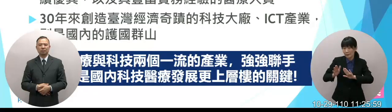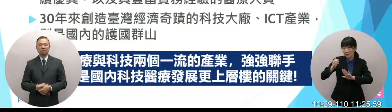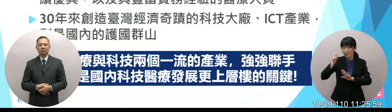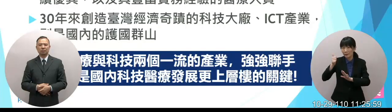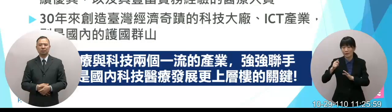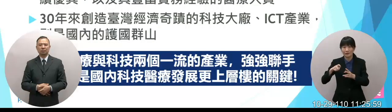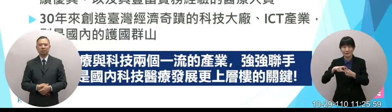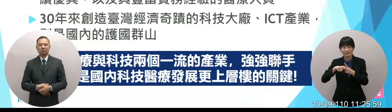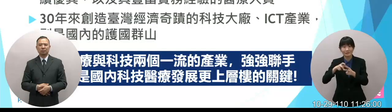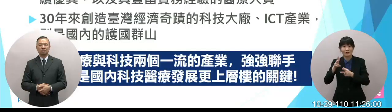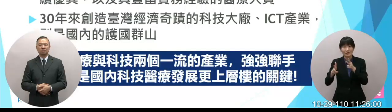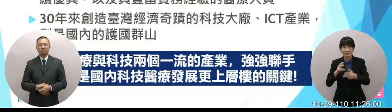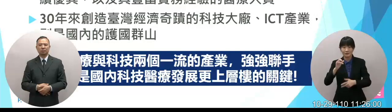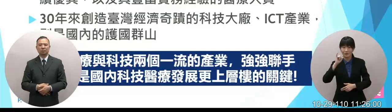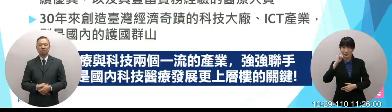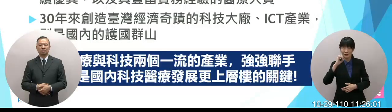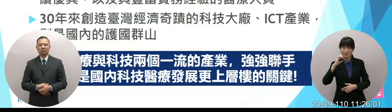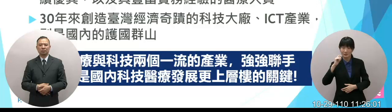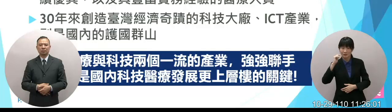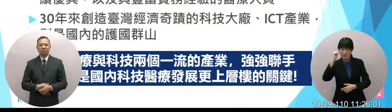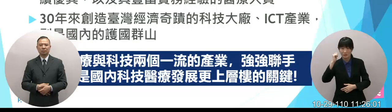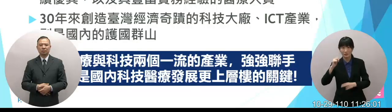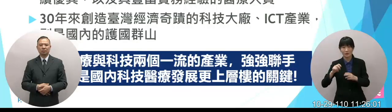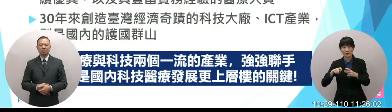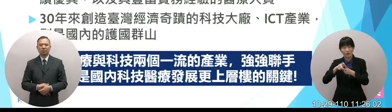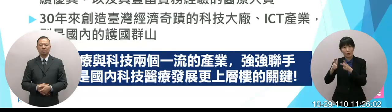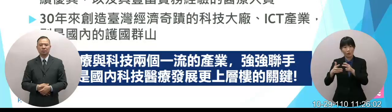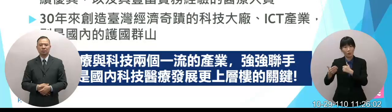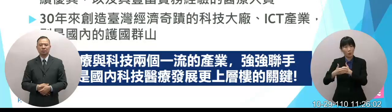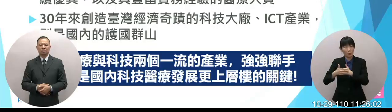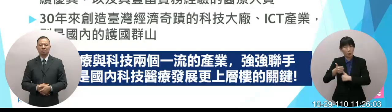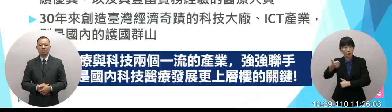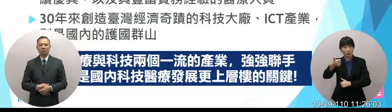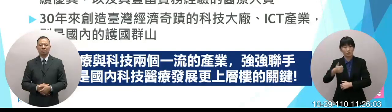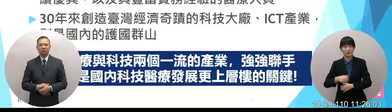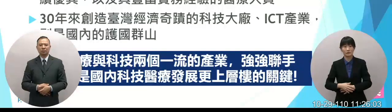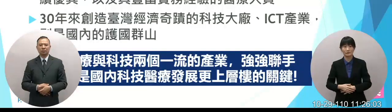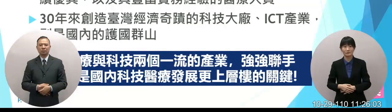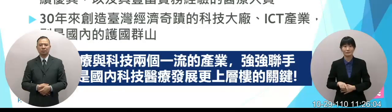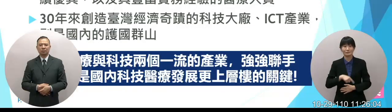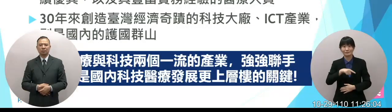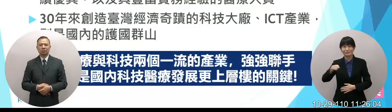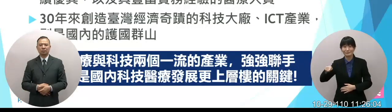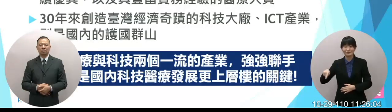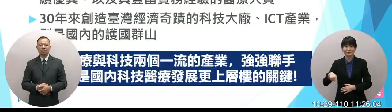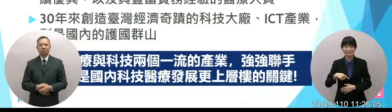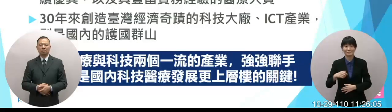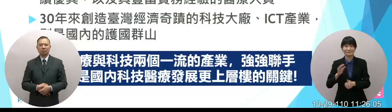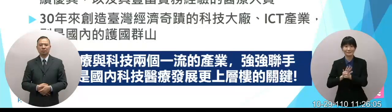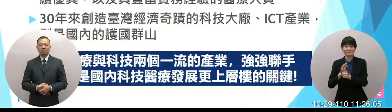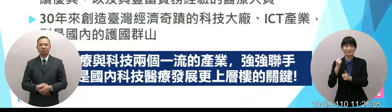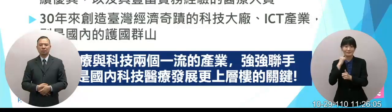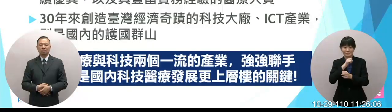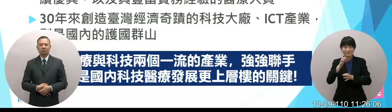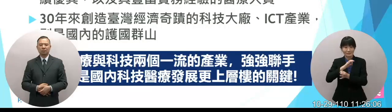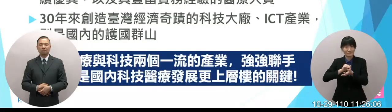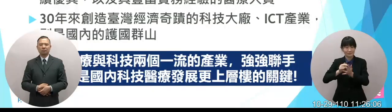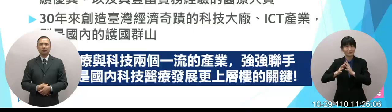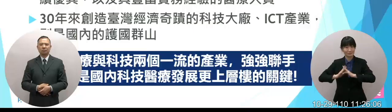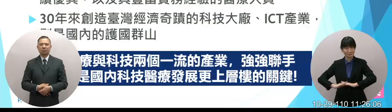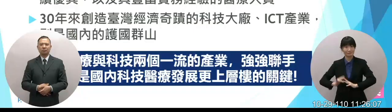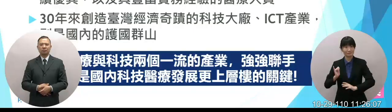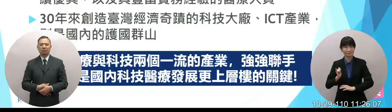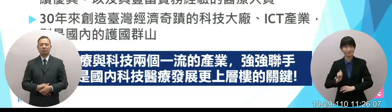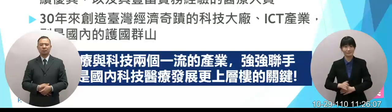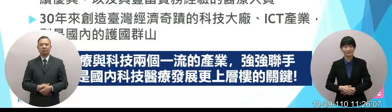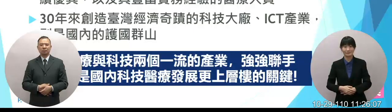厂 ICT 产业，他们都是国内的护国群山。如何，院